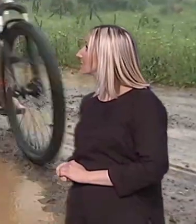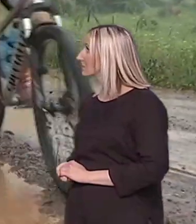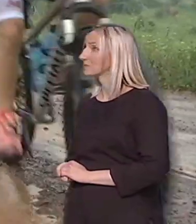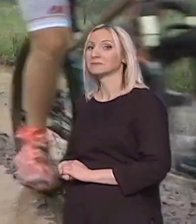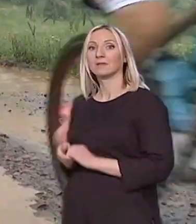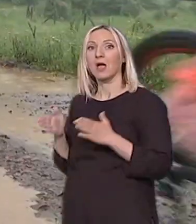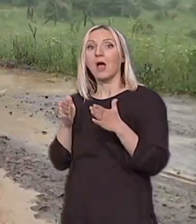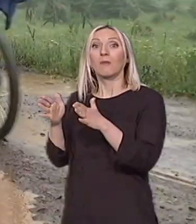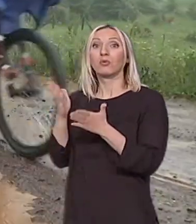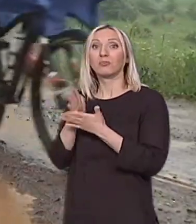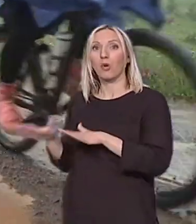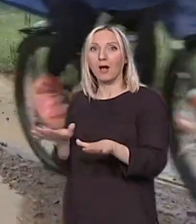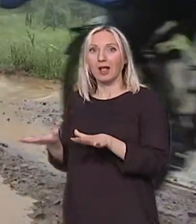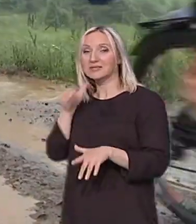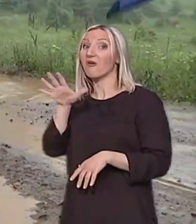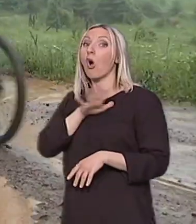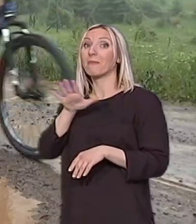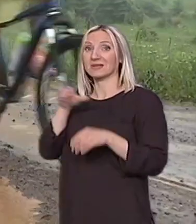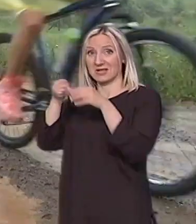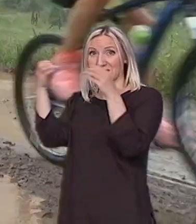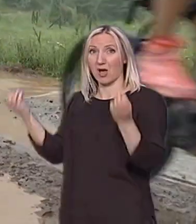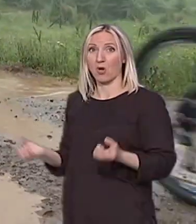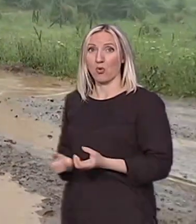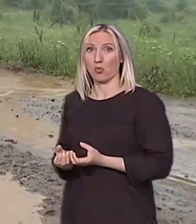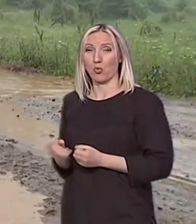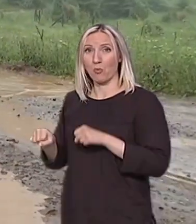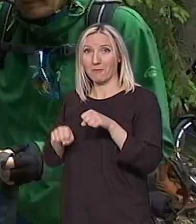Put je bio klizav i opasan za gume.